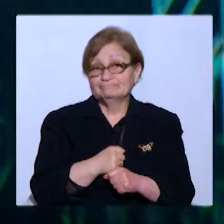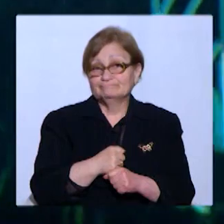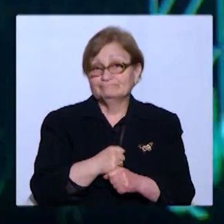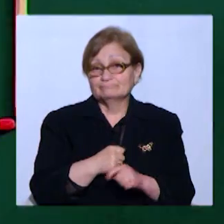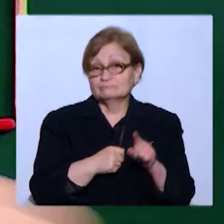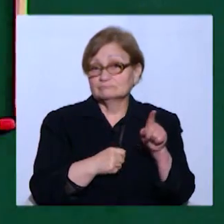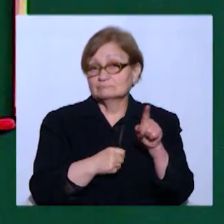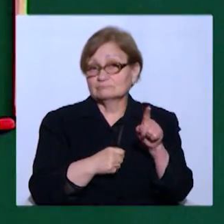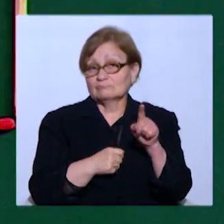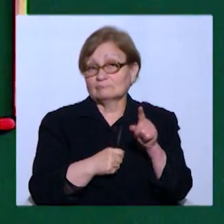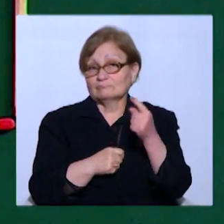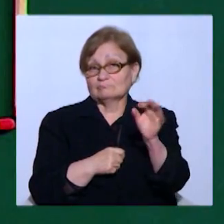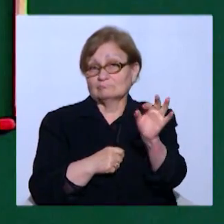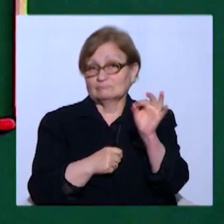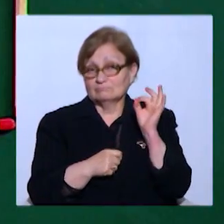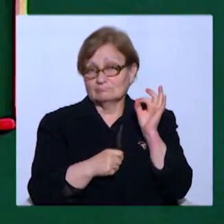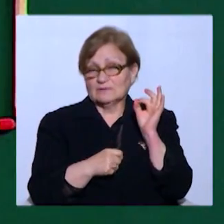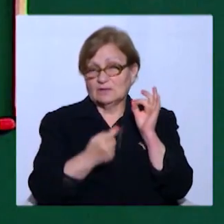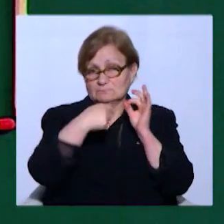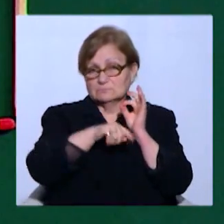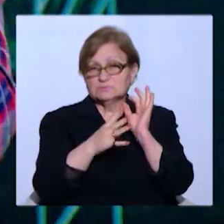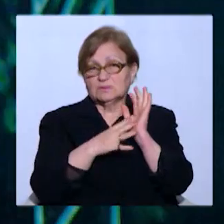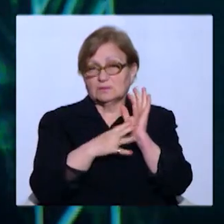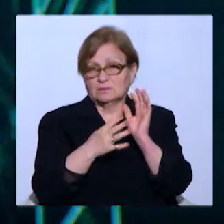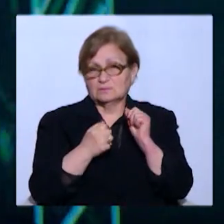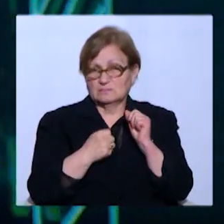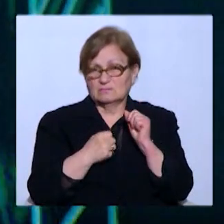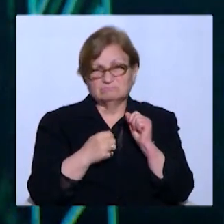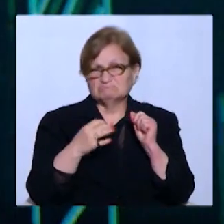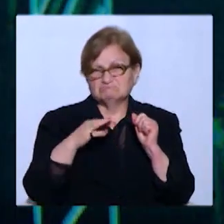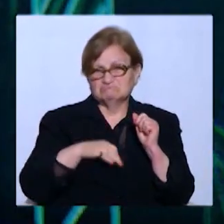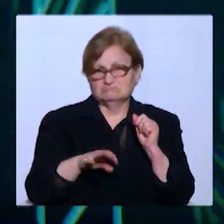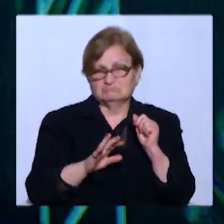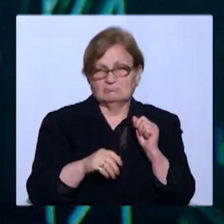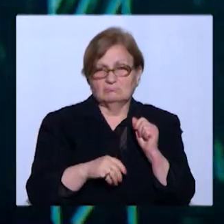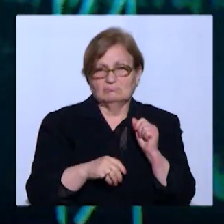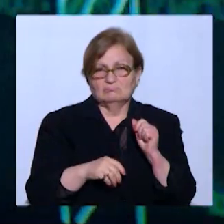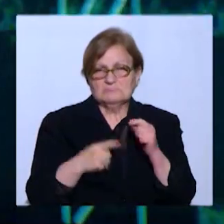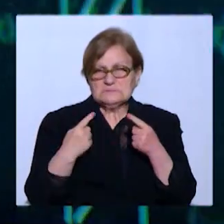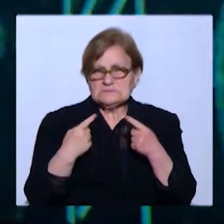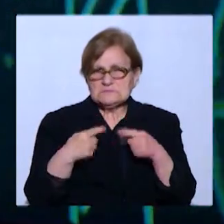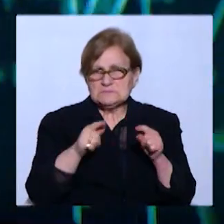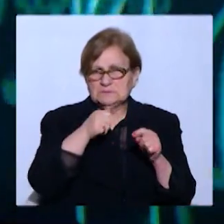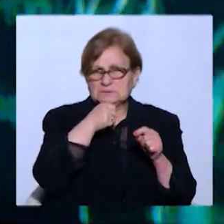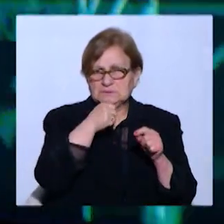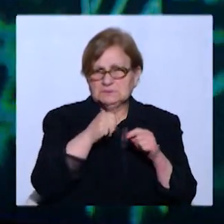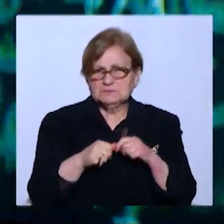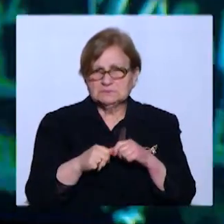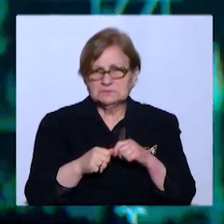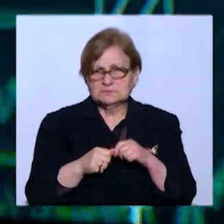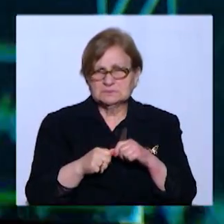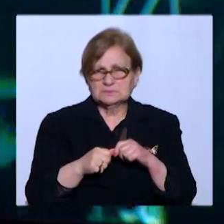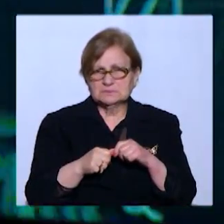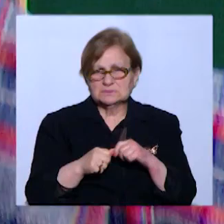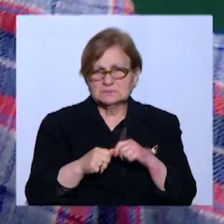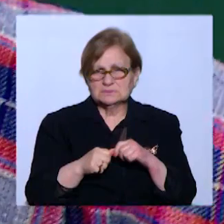აქედან ეს ღერი რო ავიღე, ცხრიანი გამოვიდა და არ ვარგოდა. სხვა ღერიც ხო შეიძლება ავიღოთ?